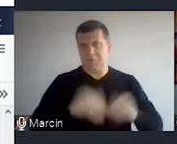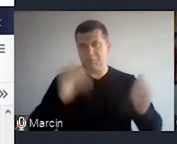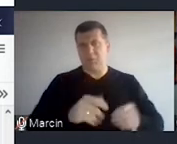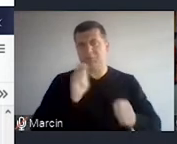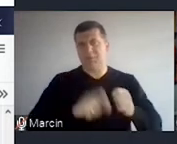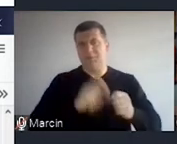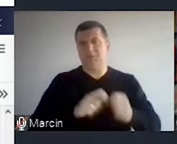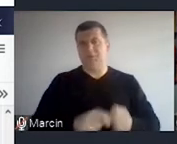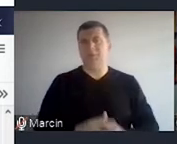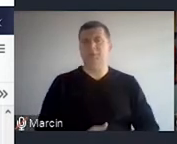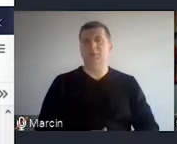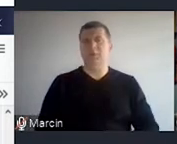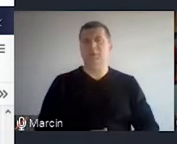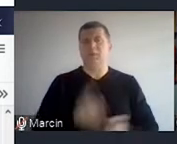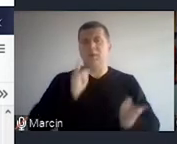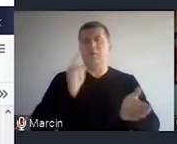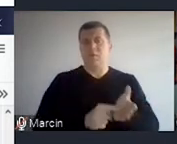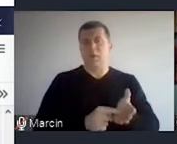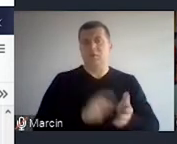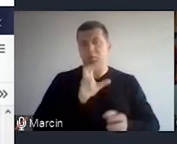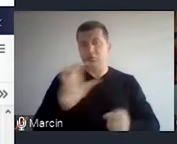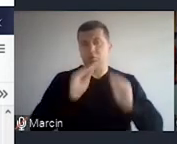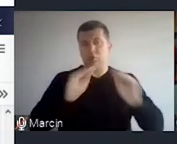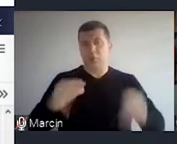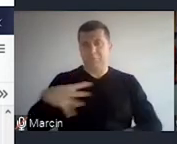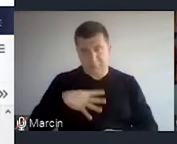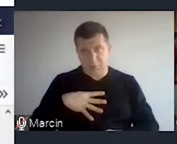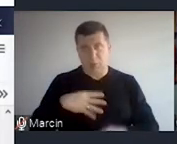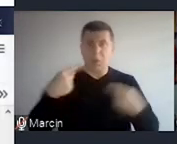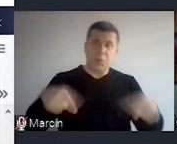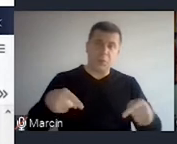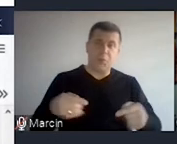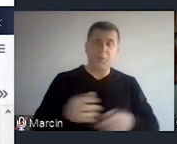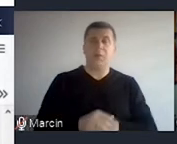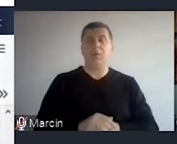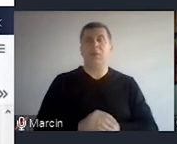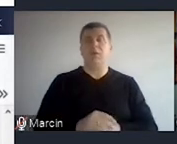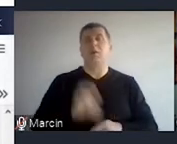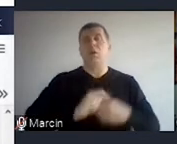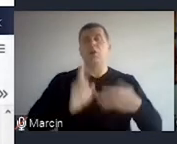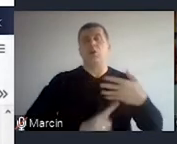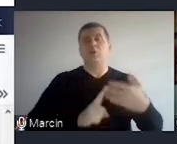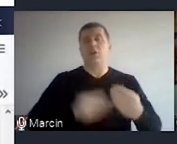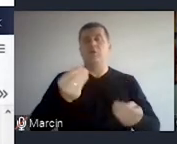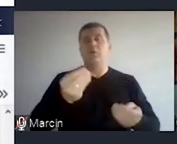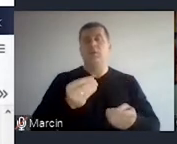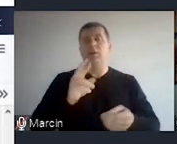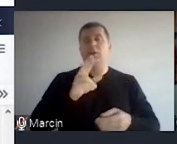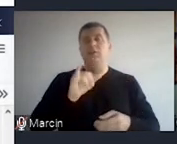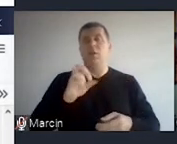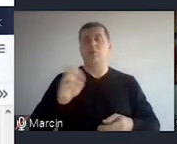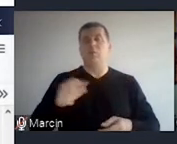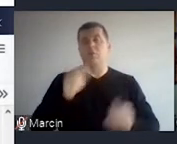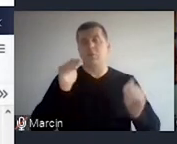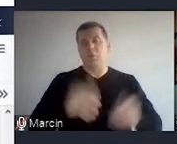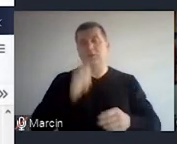zweryfikowane. No właśnie, czy te szkolenia się odbyły, które są rozliczane w kwocie ryczałtowej, to będziemy